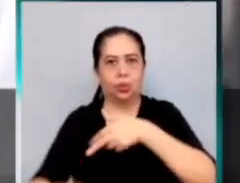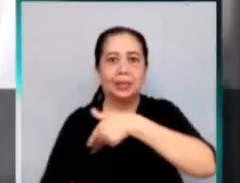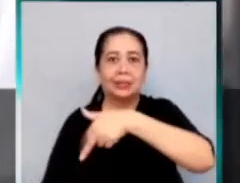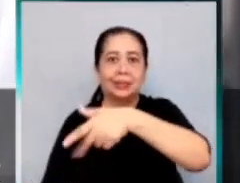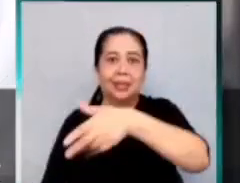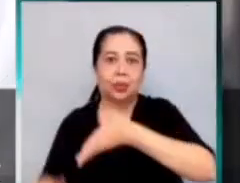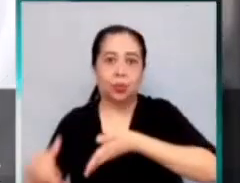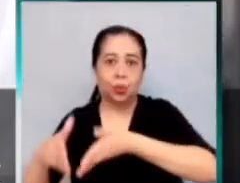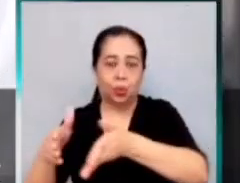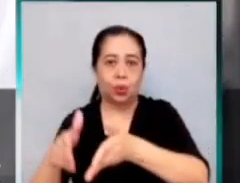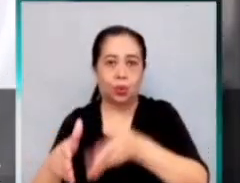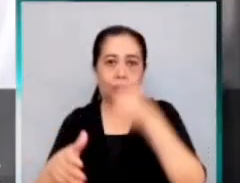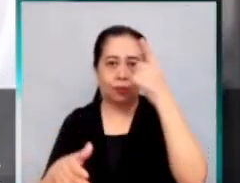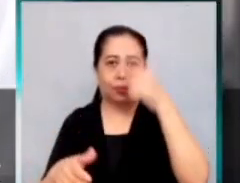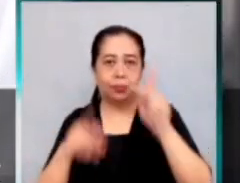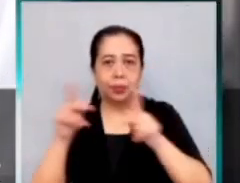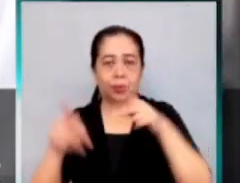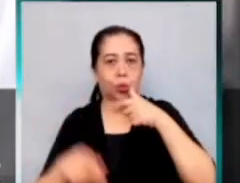for pedestrian.